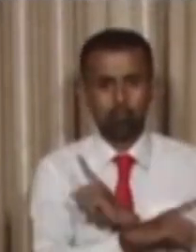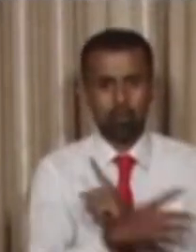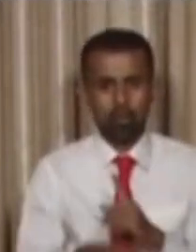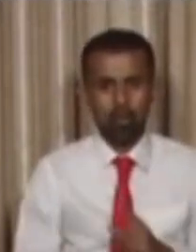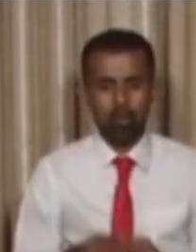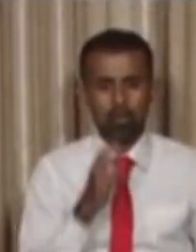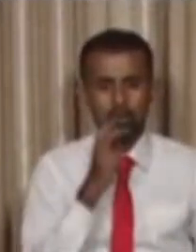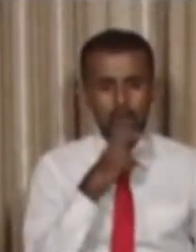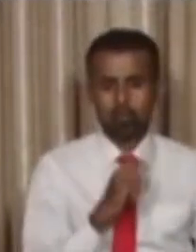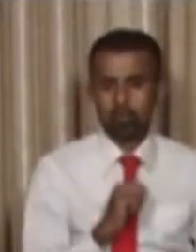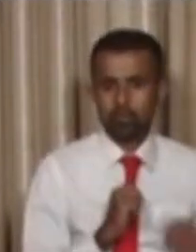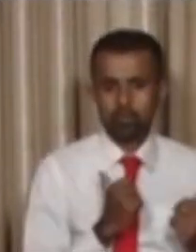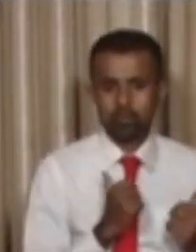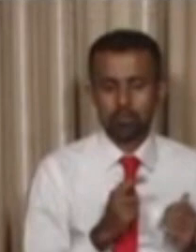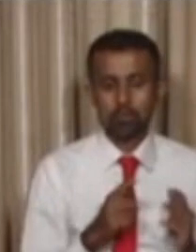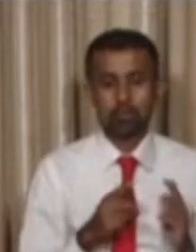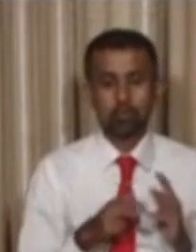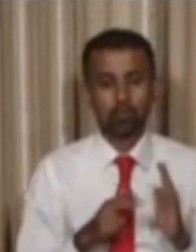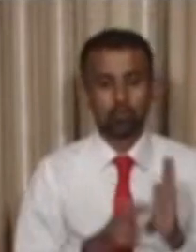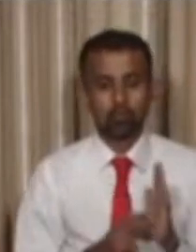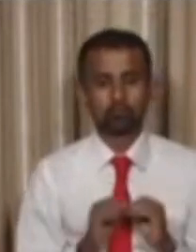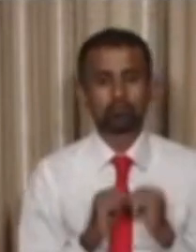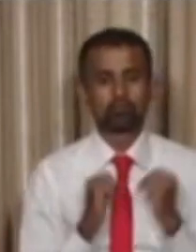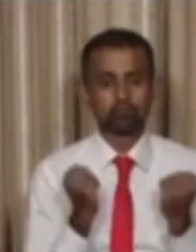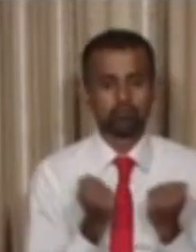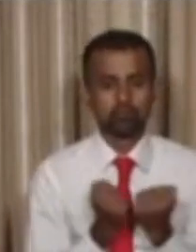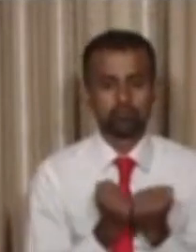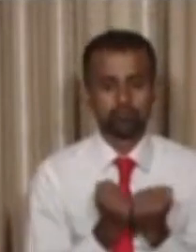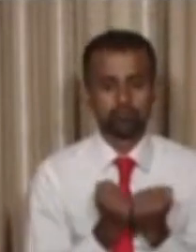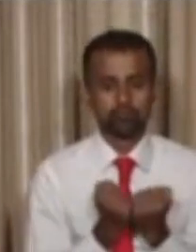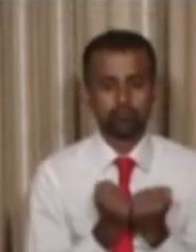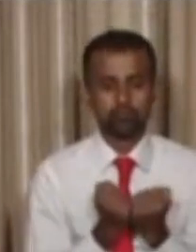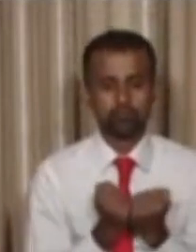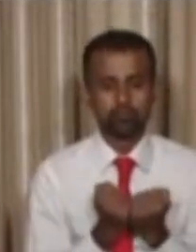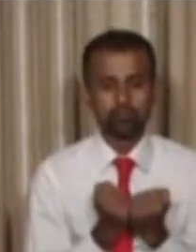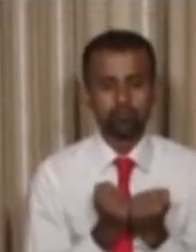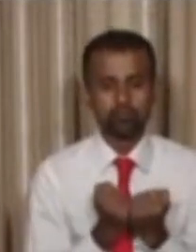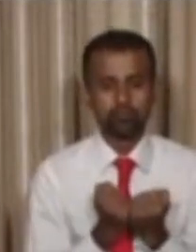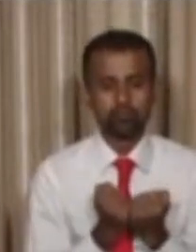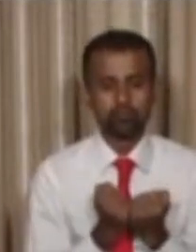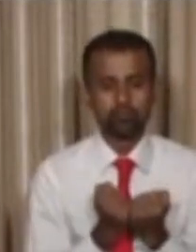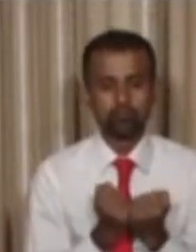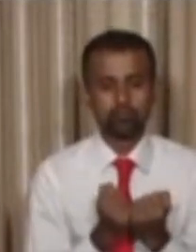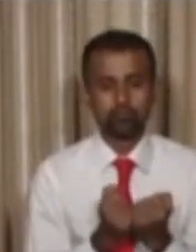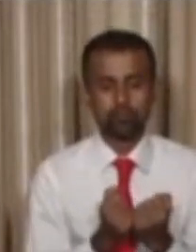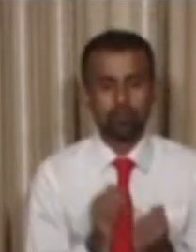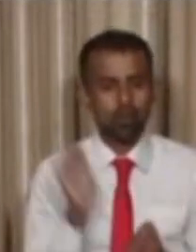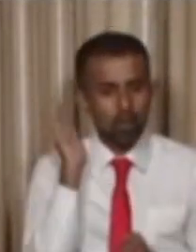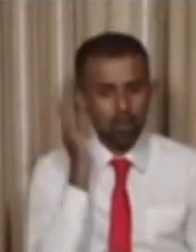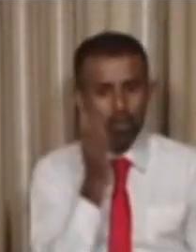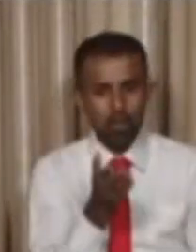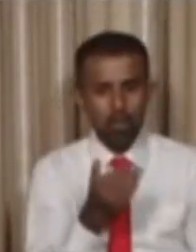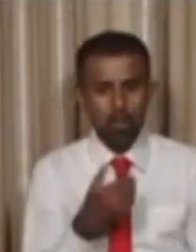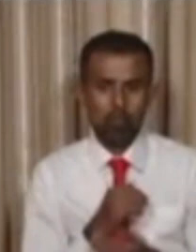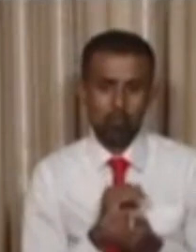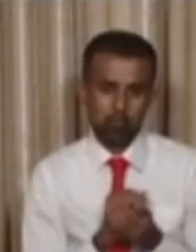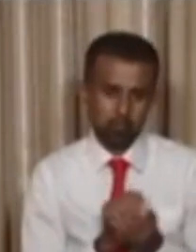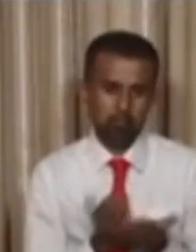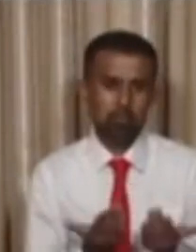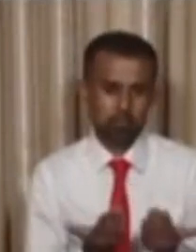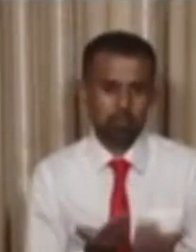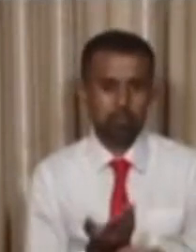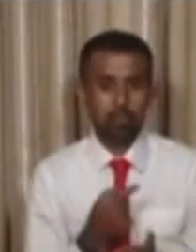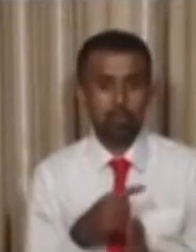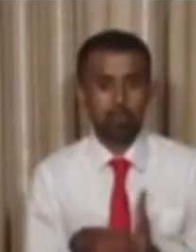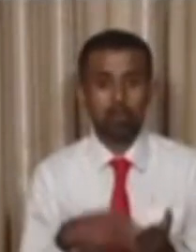ஐக்கிய நாடுகள் சபையினுடைய நிறுவனங்களை நோக்கி, எங்களை காப்பாற்றுங்கள், நீங்கள் போகாதீர்கள், இந்த நாட்டை விட்டு போகாதீர்கள், எங்களோடு